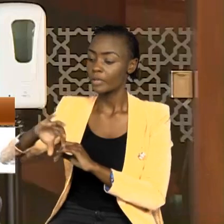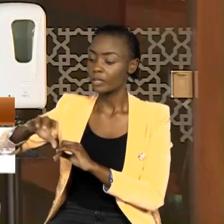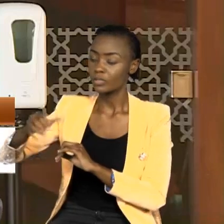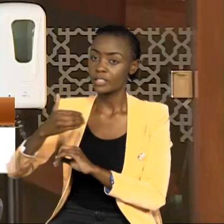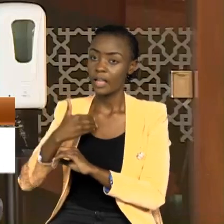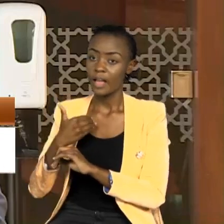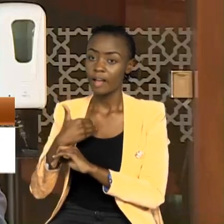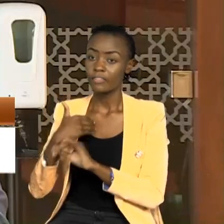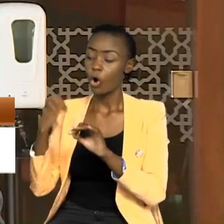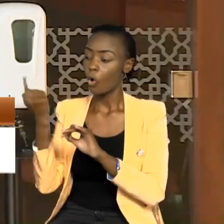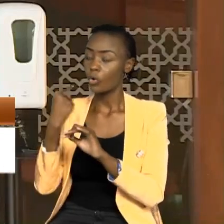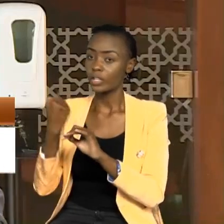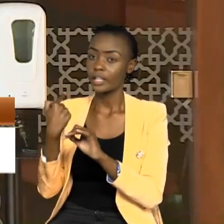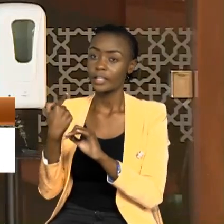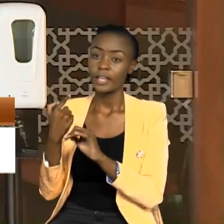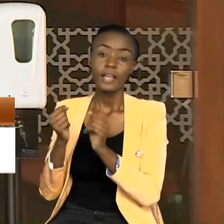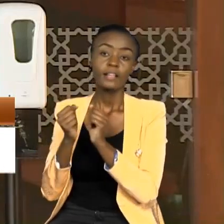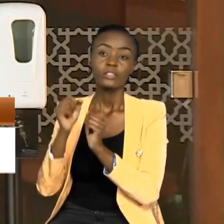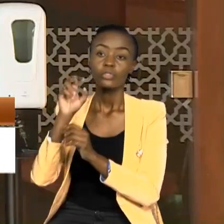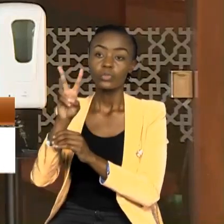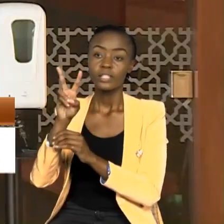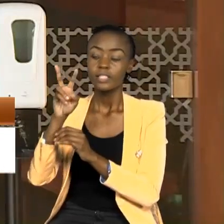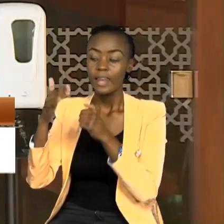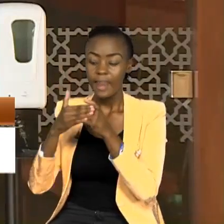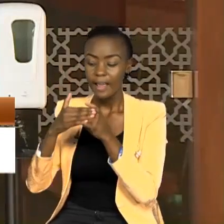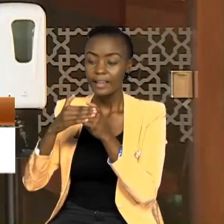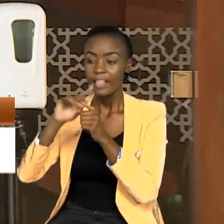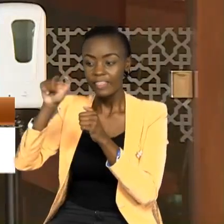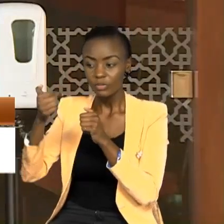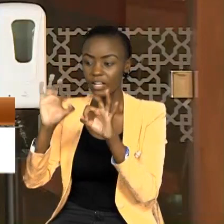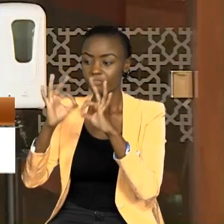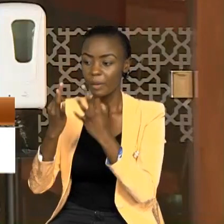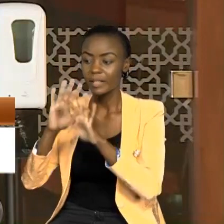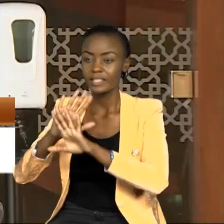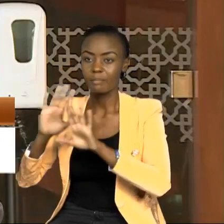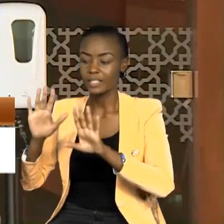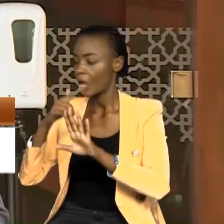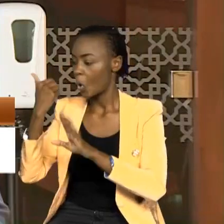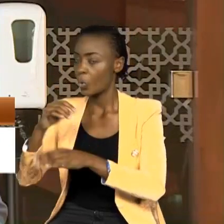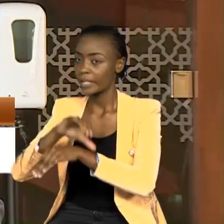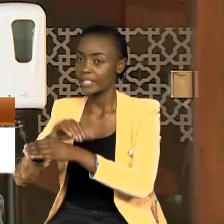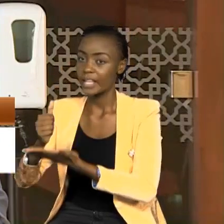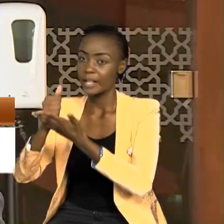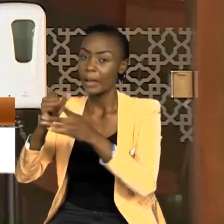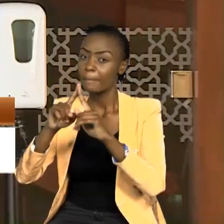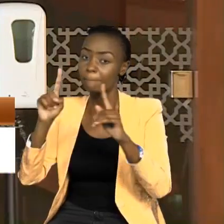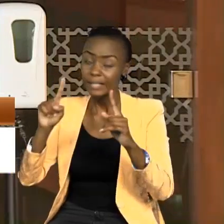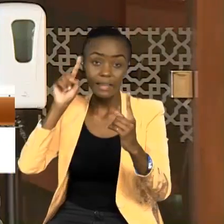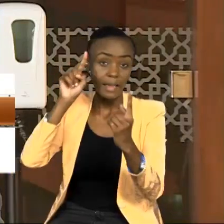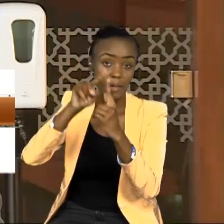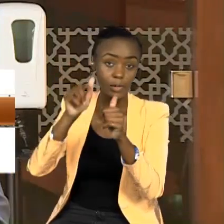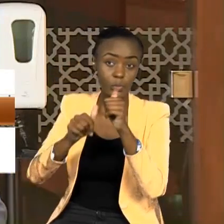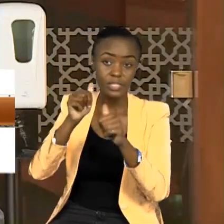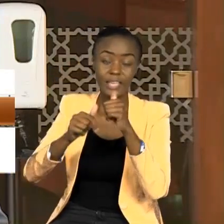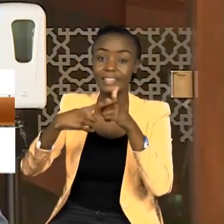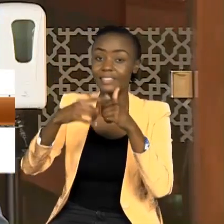familia zilizosaidika ni familia 1,029 kati ya familia 1,600 ambazo zilikuwa